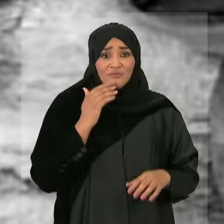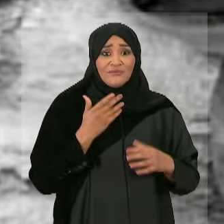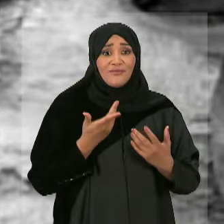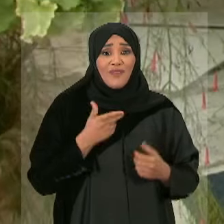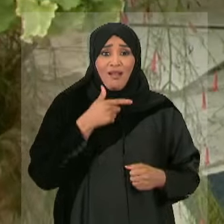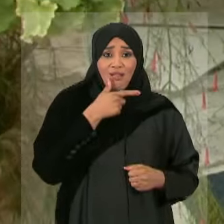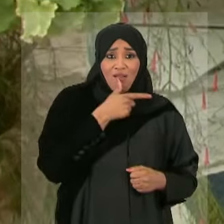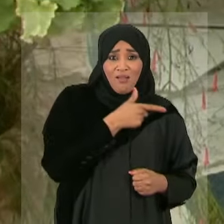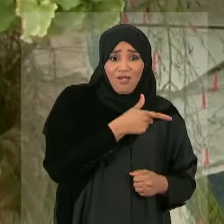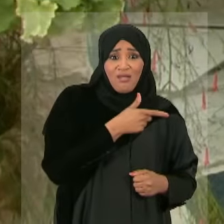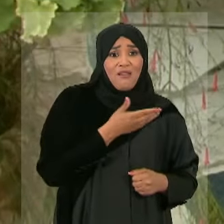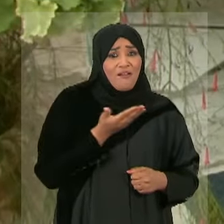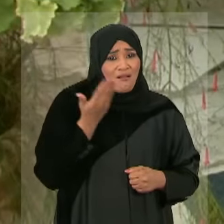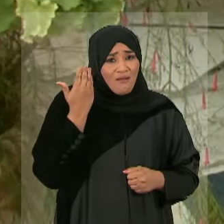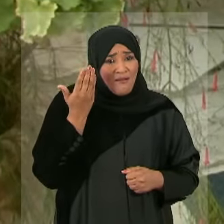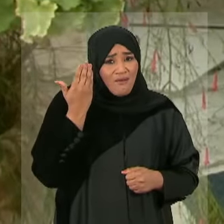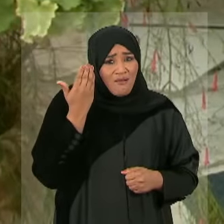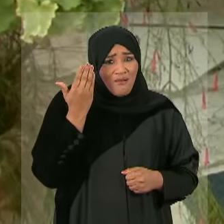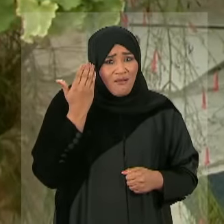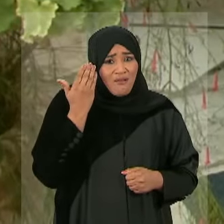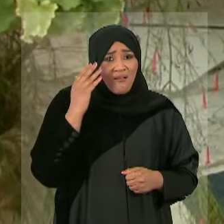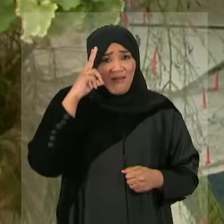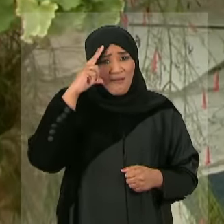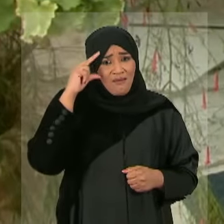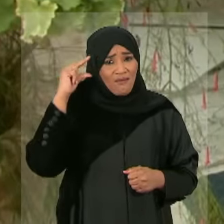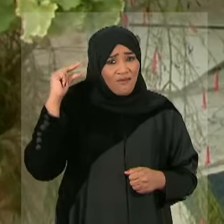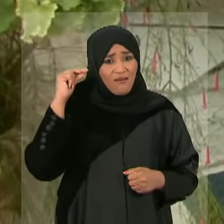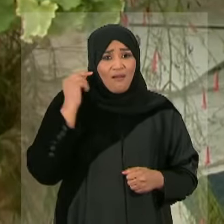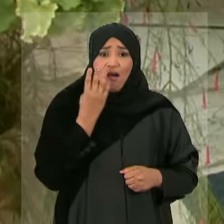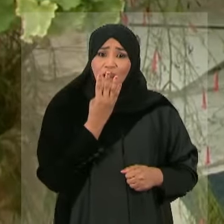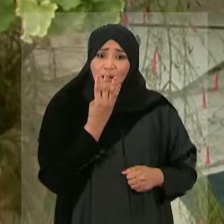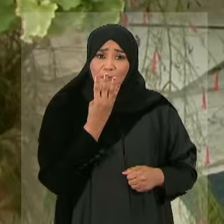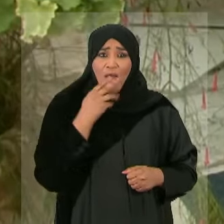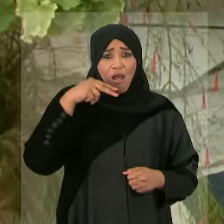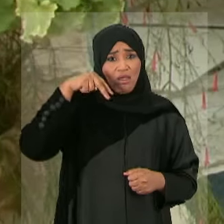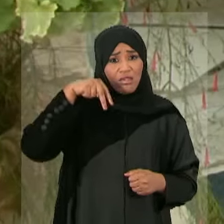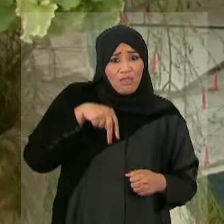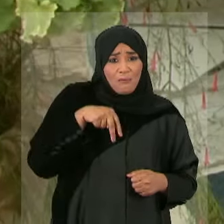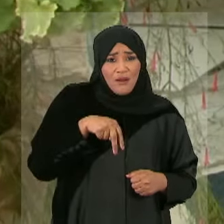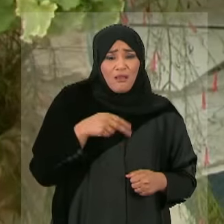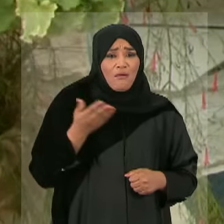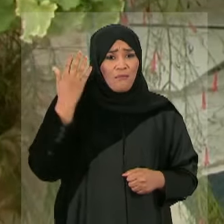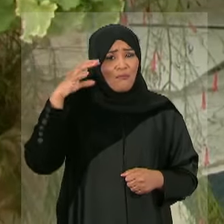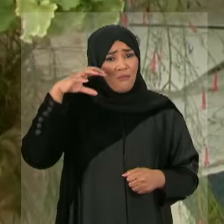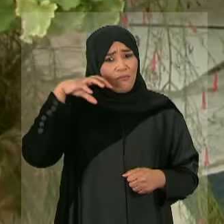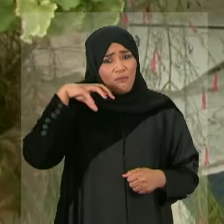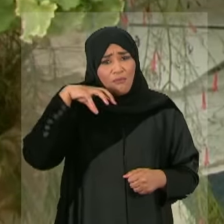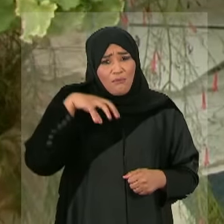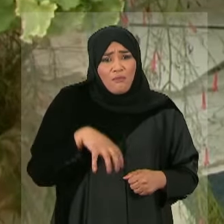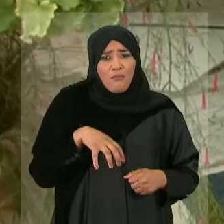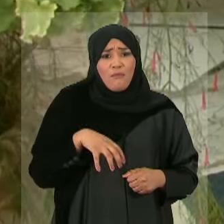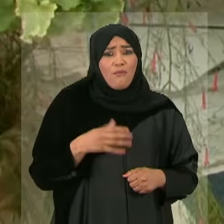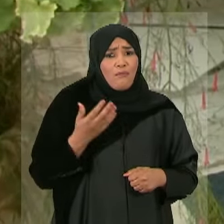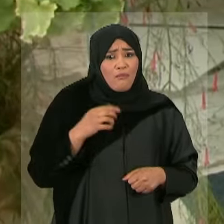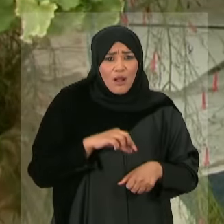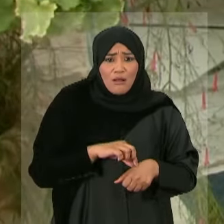مدينة أو بلدة اللي هي قرية كبيرة في الواقع يكون عدد سكانها